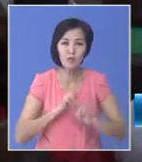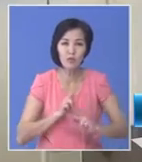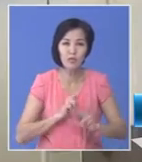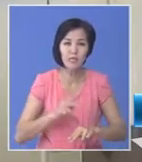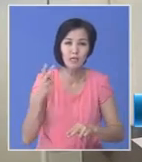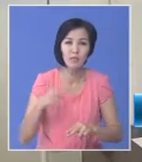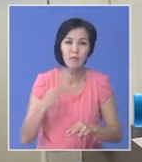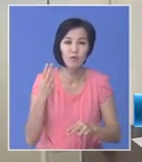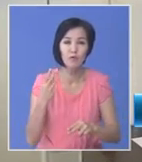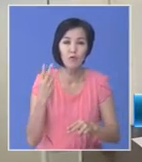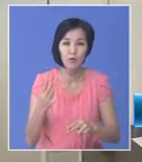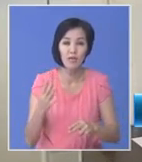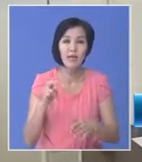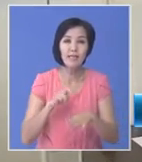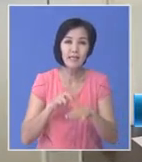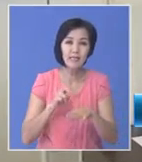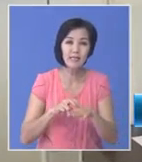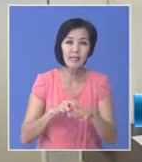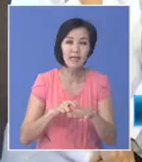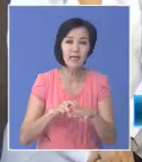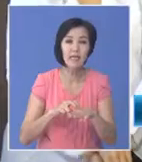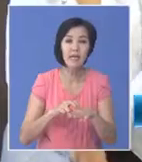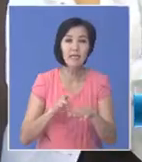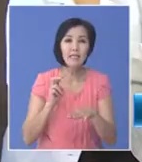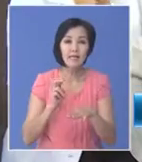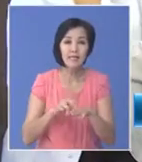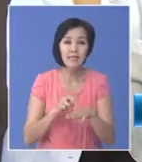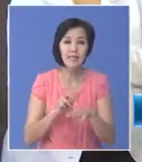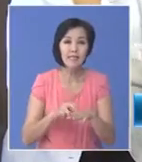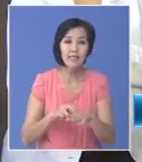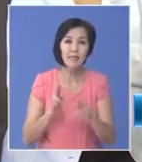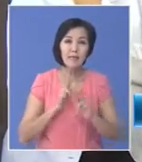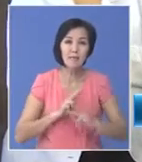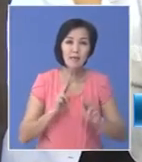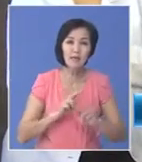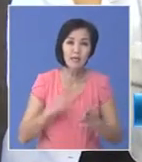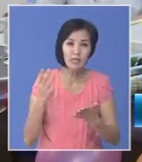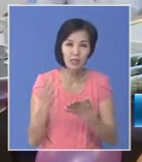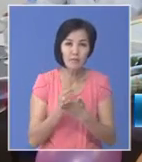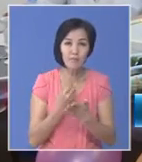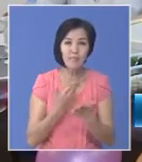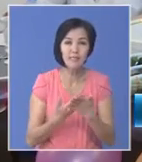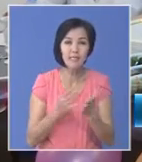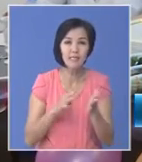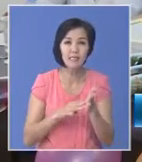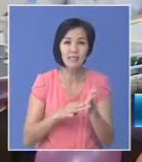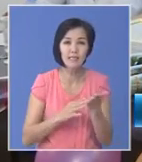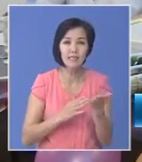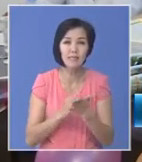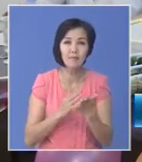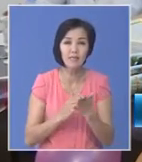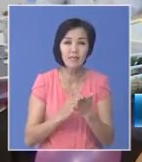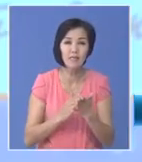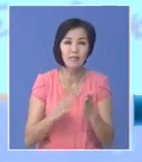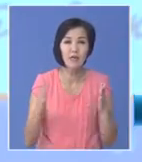Олардың 24-і дәрігер. Ақхалаттылар еткен еңбегіне қарай жемісін көріп жүр. Мәселен, биыл осы мекеменің 8 қызметкеріне пәтер